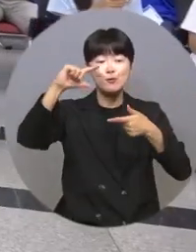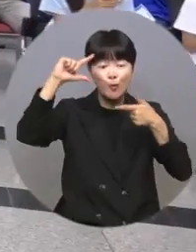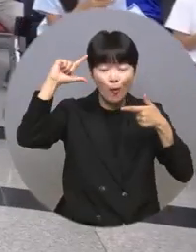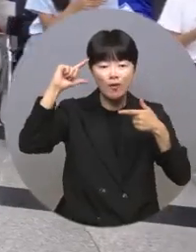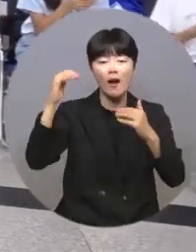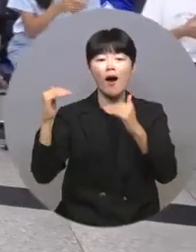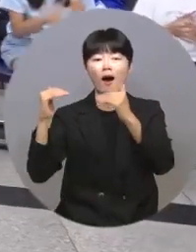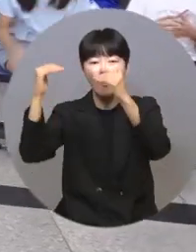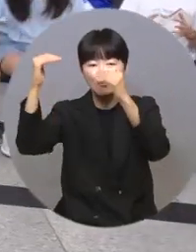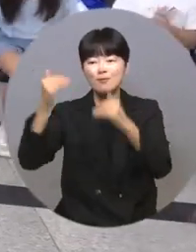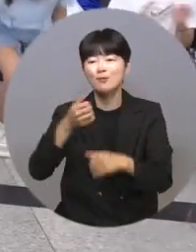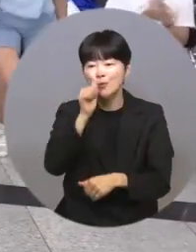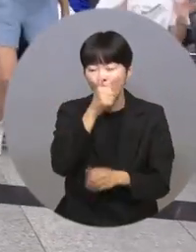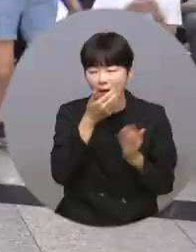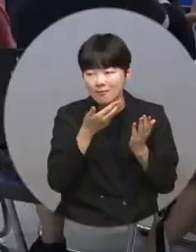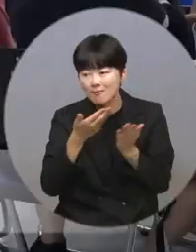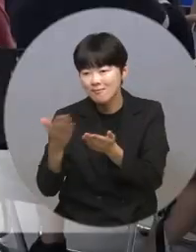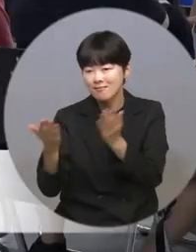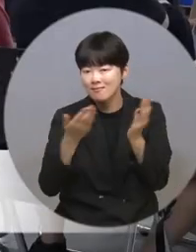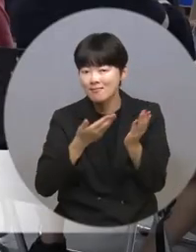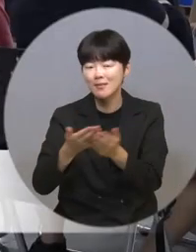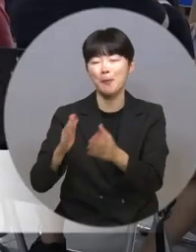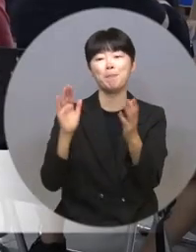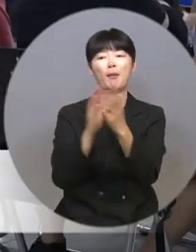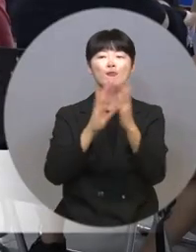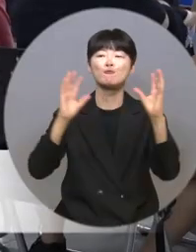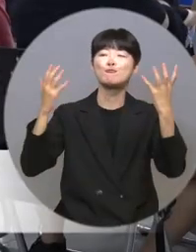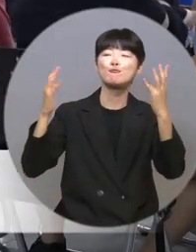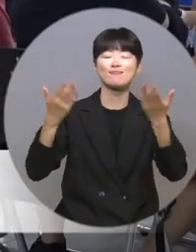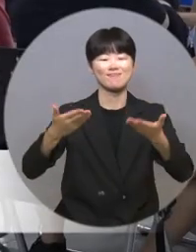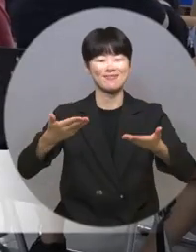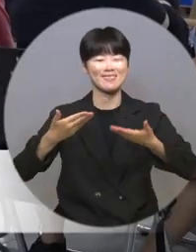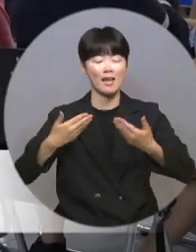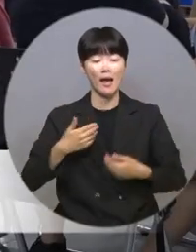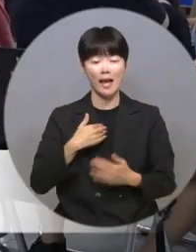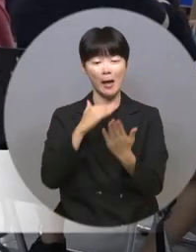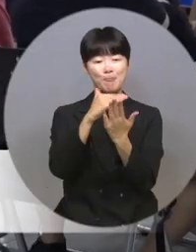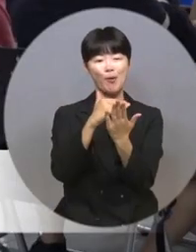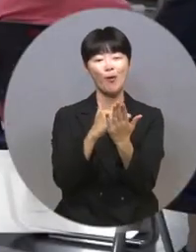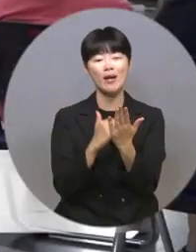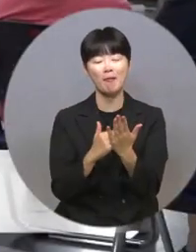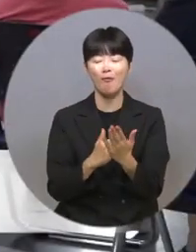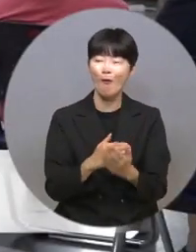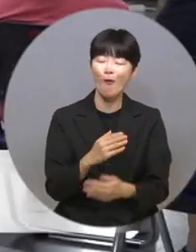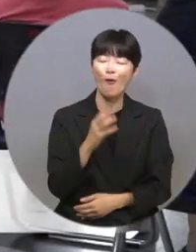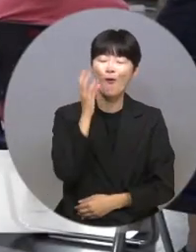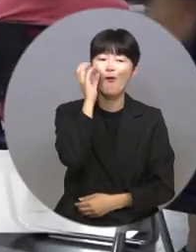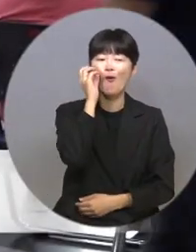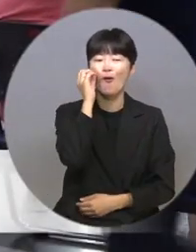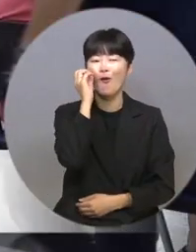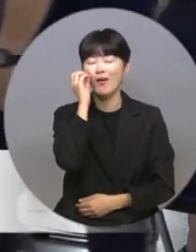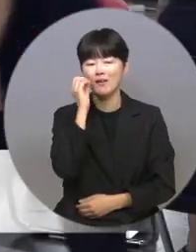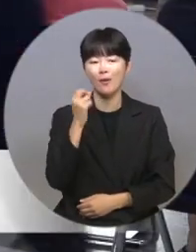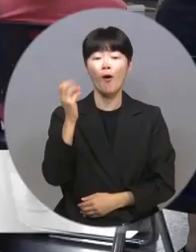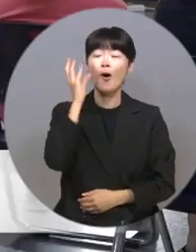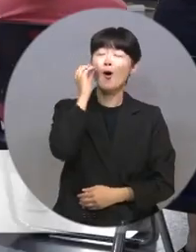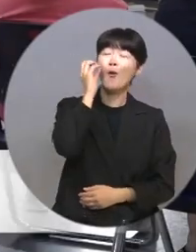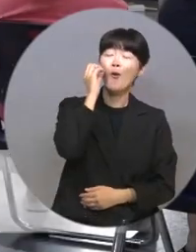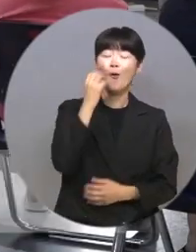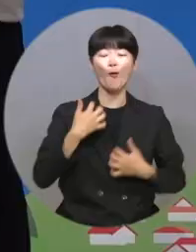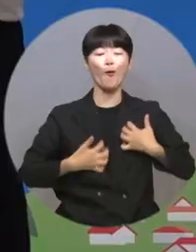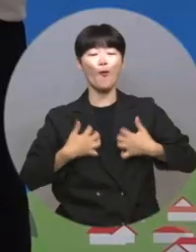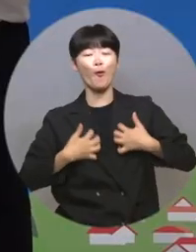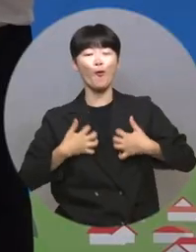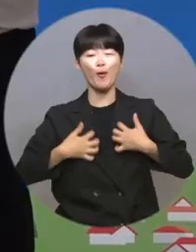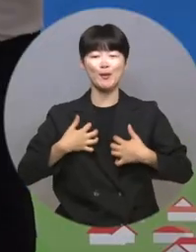앞에서 소개되고 박수를 받습니다. 이런 프로그램을 해서 좀 많이 신기했고 신기한 게 많고 흥분된